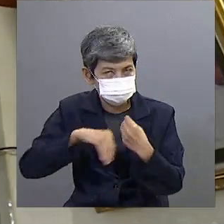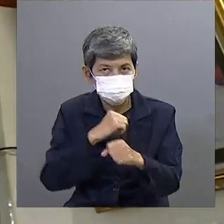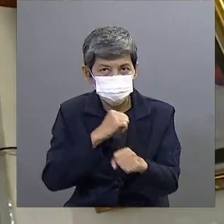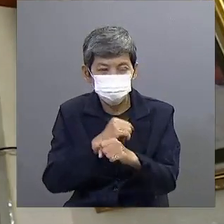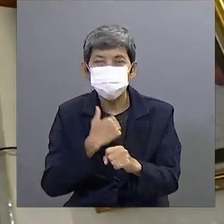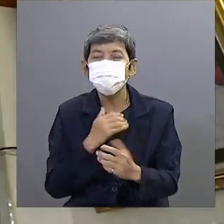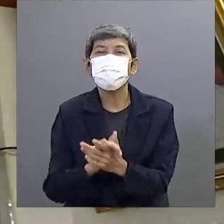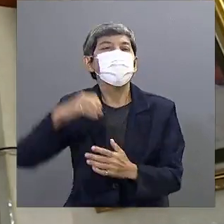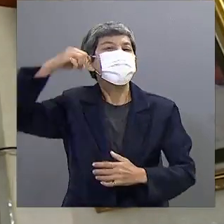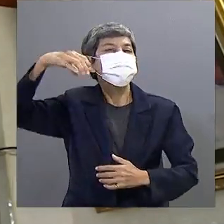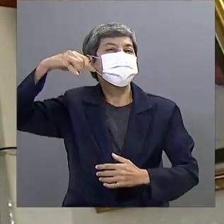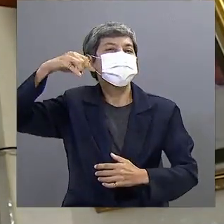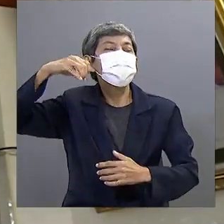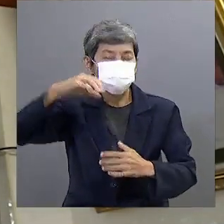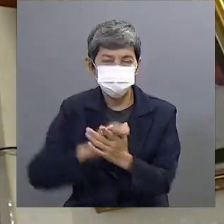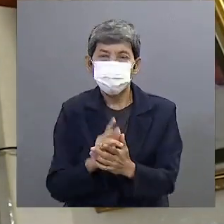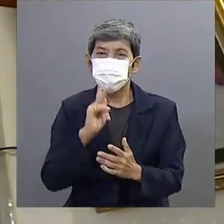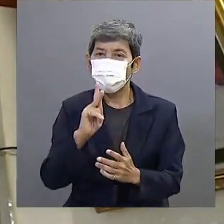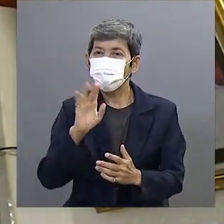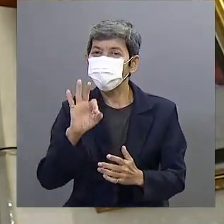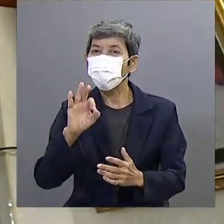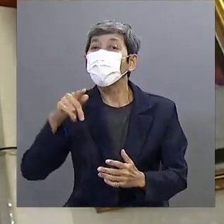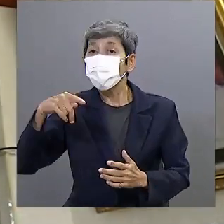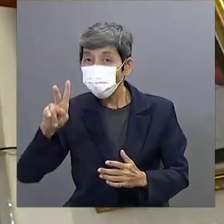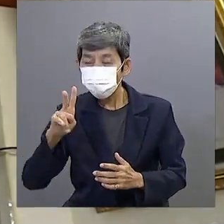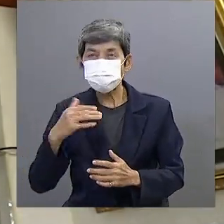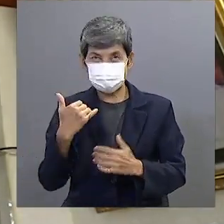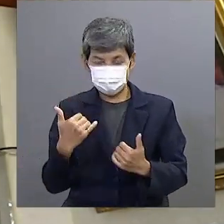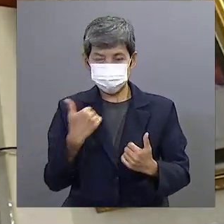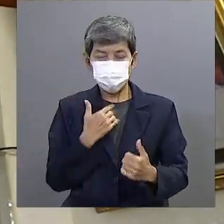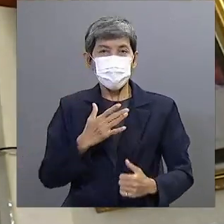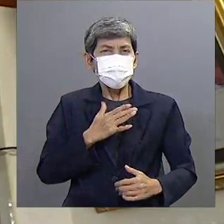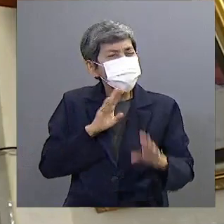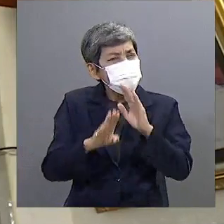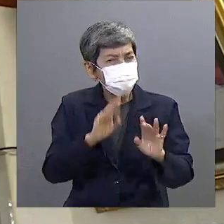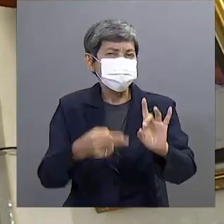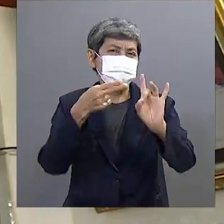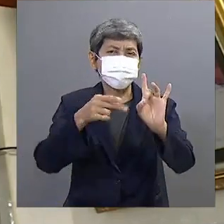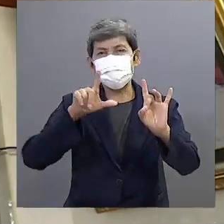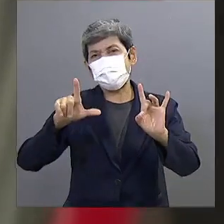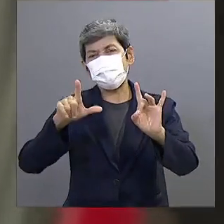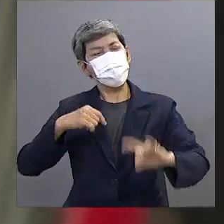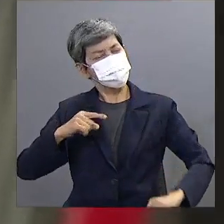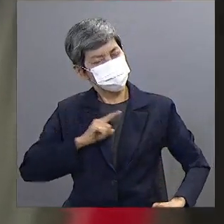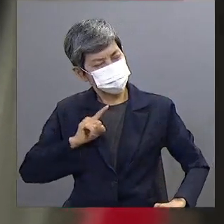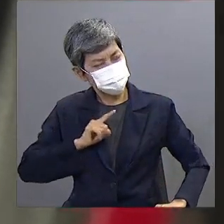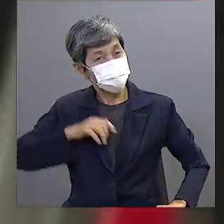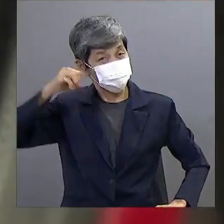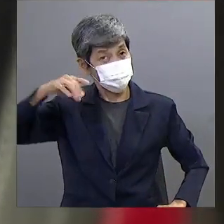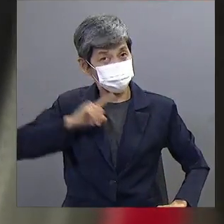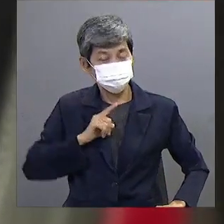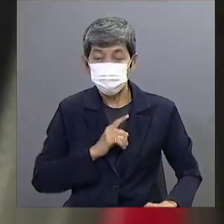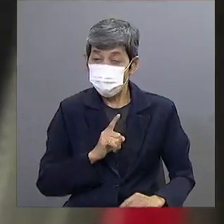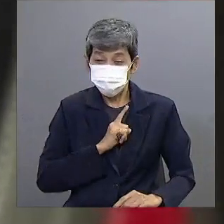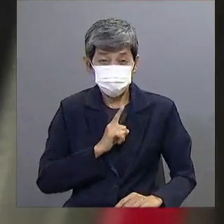นะคะตัวเลขที่เปิดเผยออกมาก่อนหน้าเนี่ยก็คือเรา 8หมื่นล้านบาทแต่ตอนนี้ภาระโดยรวมที่